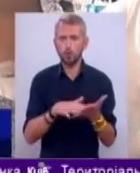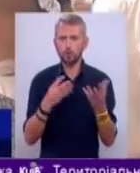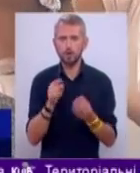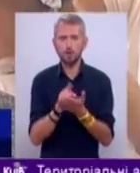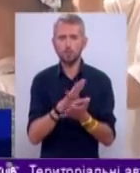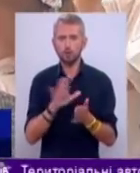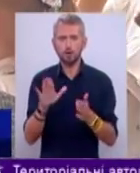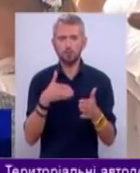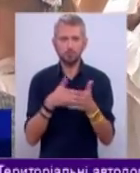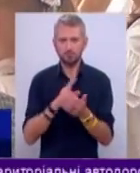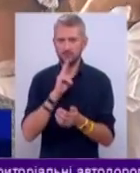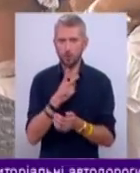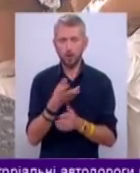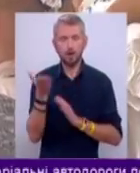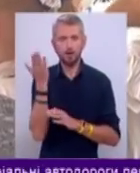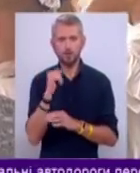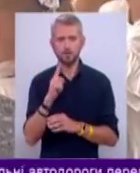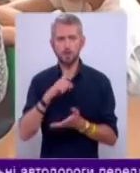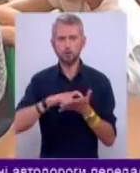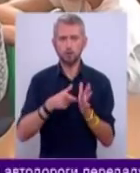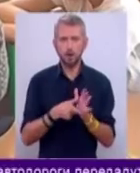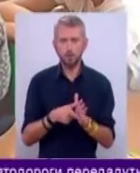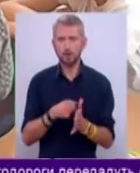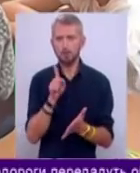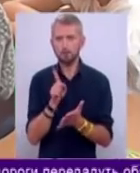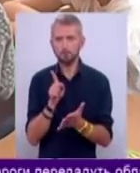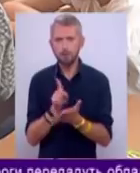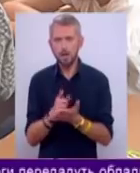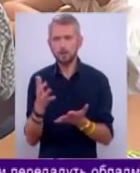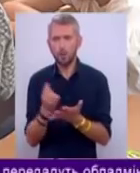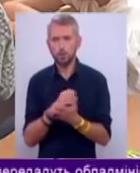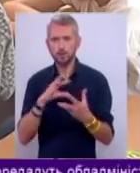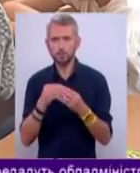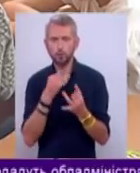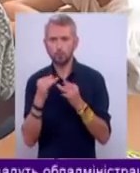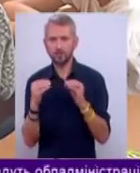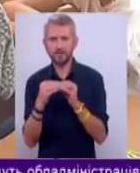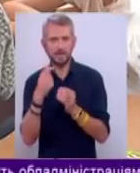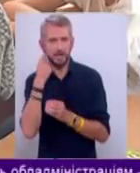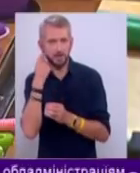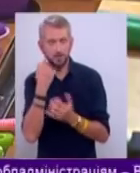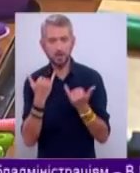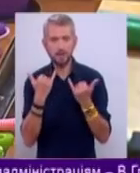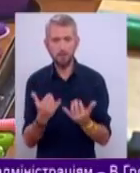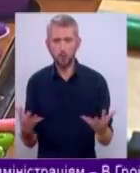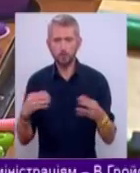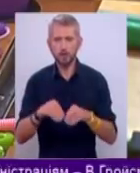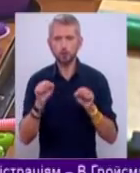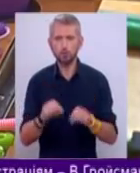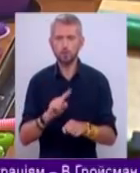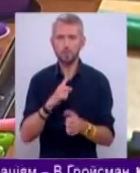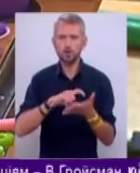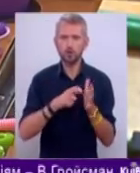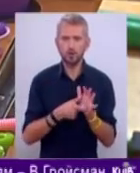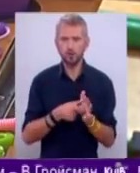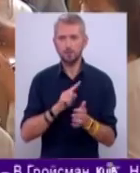більше 2 років. Раніше першокласники мали знаходити спільну мову з 10-літніми. Відтепер об'єднати можуть перші класи